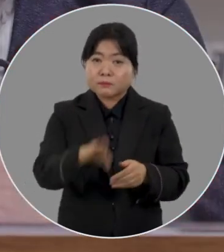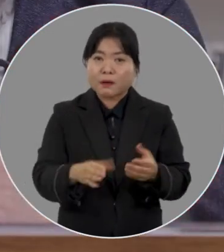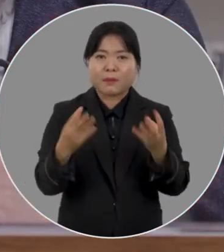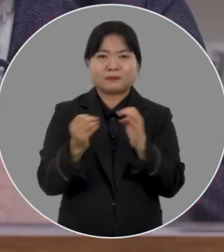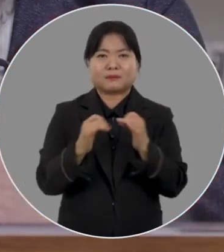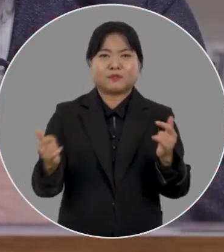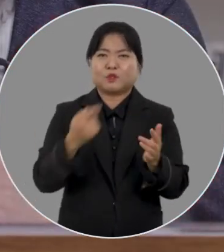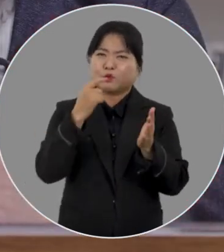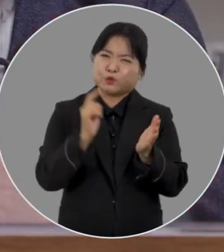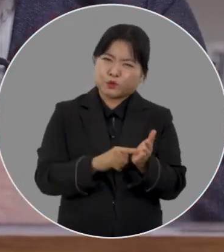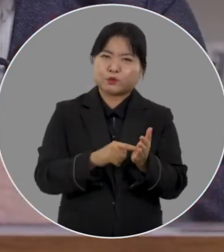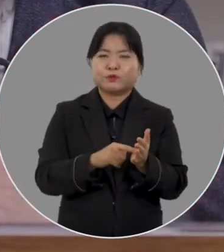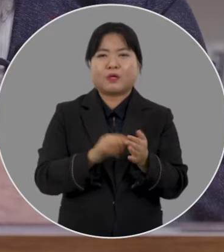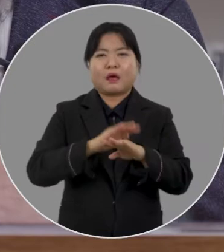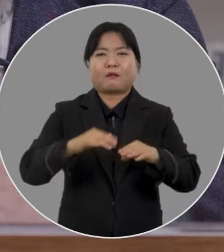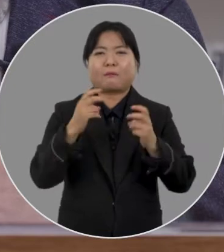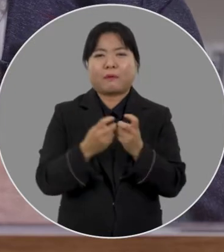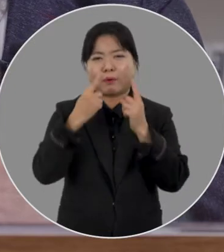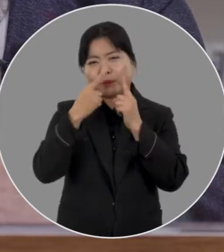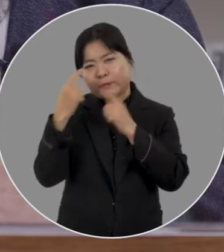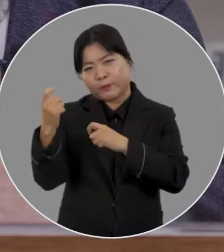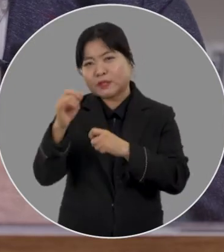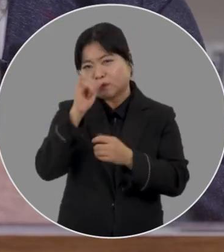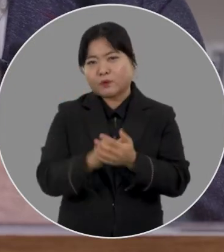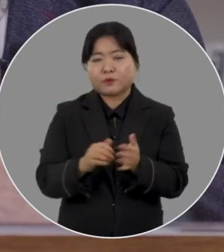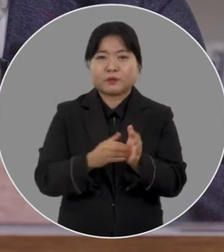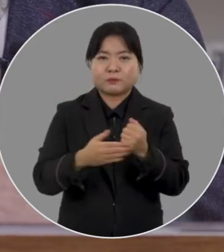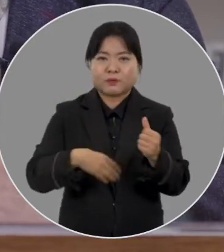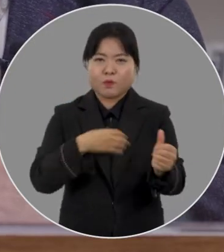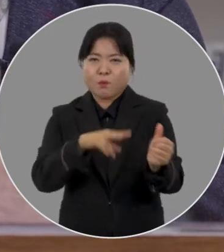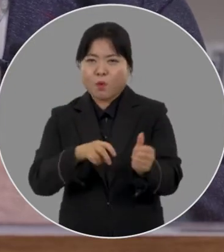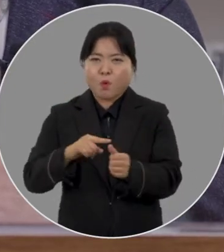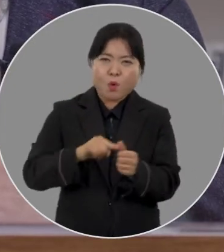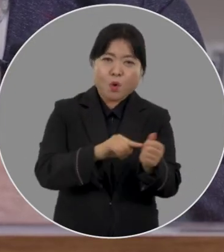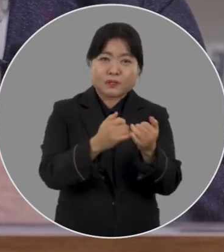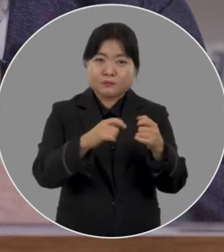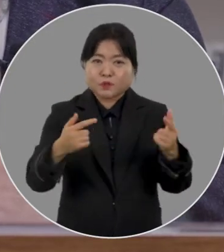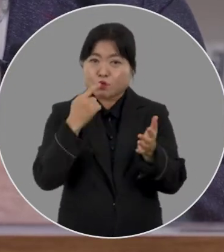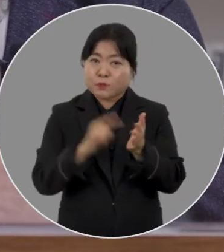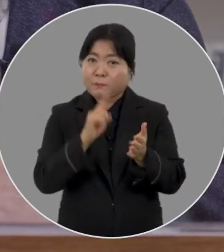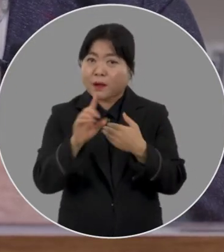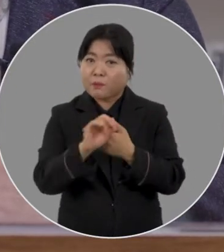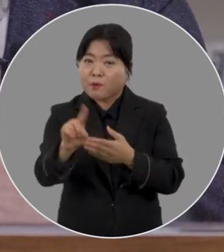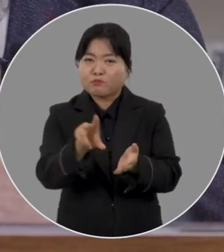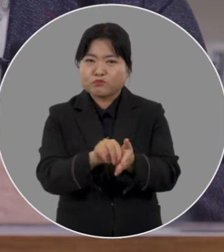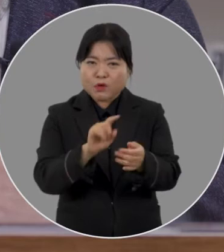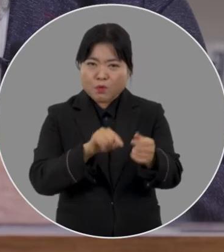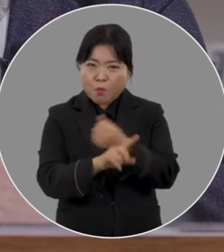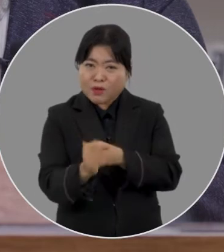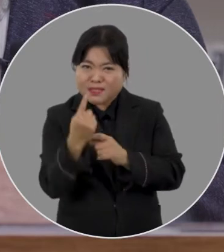사람들이 또 손쉬운 해법에 유혹을 느끼기 마련이거든요. 그래서 이 혐오를 선동하는 사람들은 뭐 쉽게 얘기하면 문제의